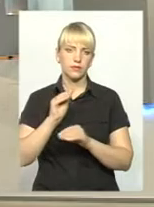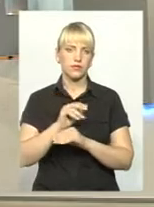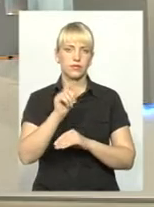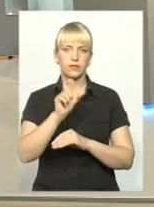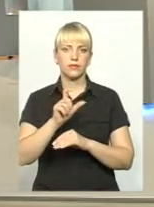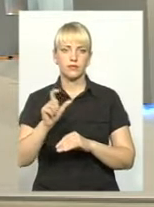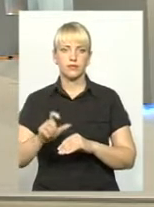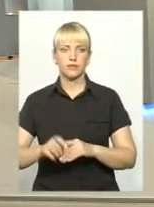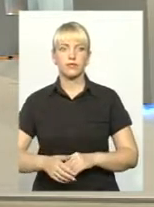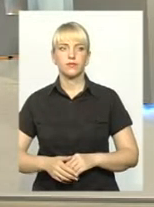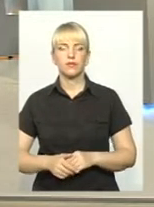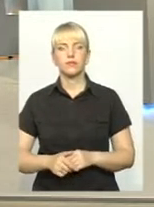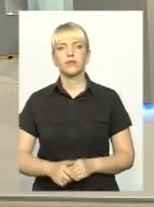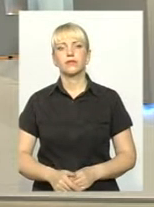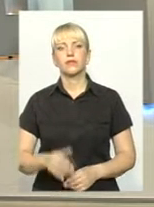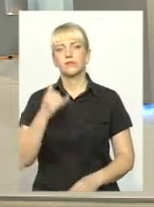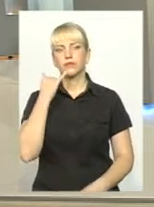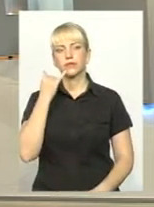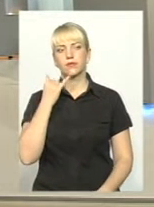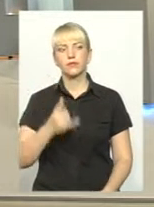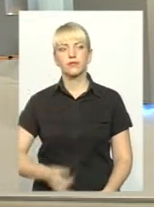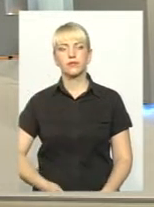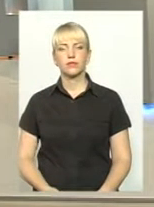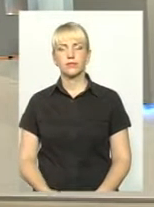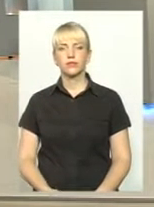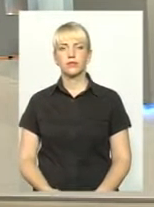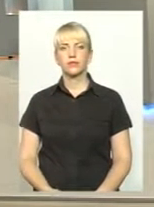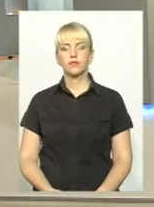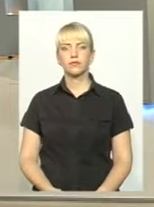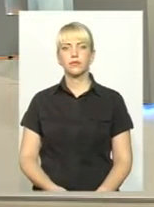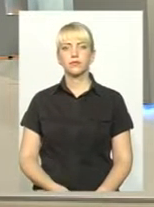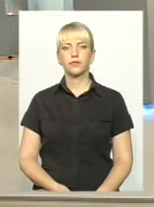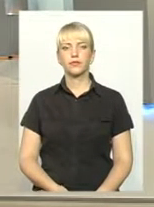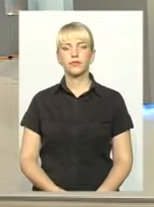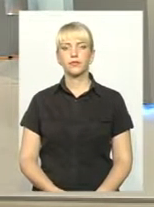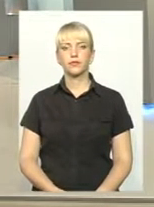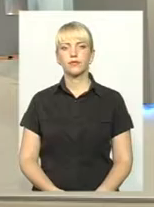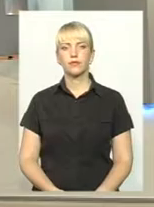всього. Дякую за відповідь. 61 90 60. Слухаємо вас. Говоріть, будь ласка.